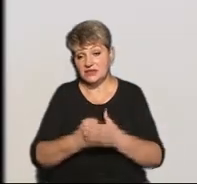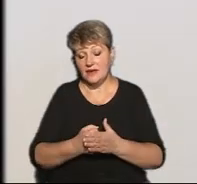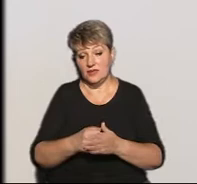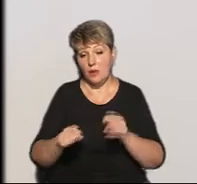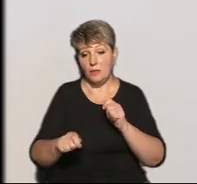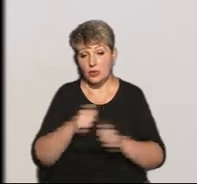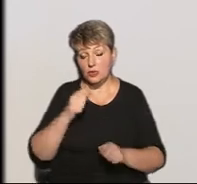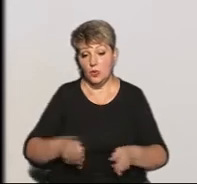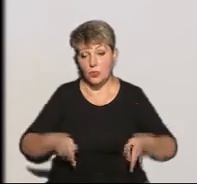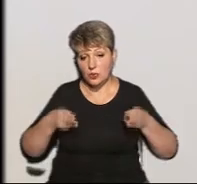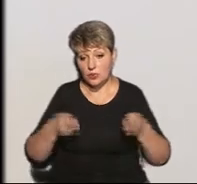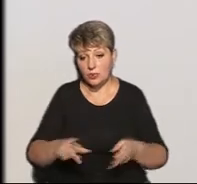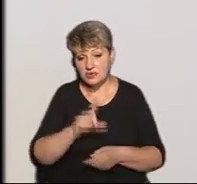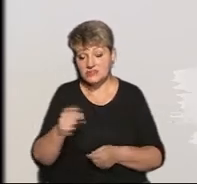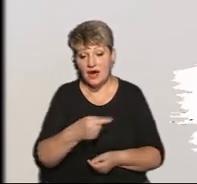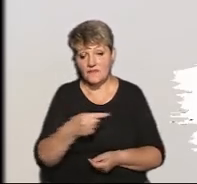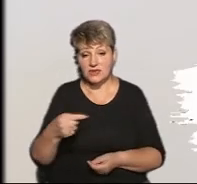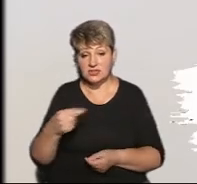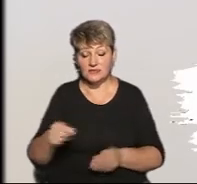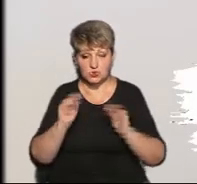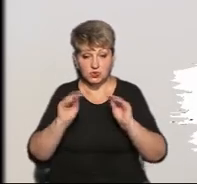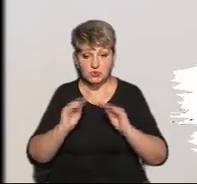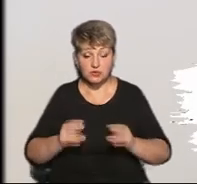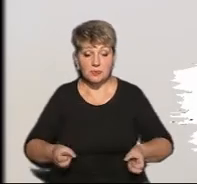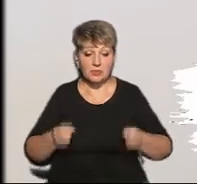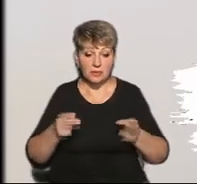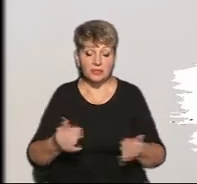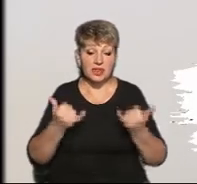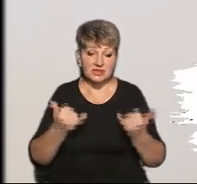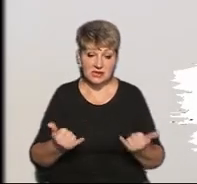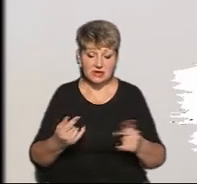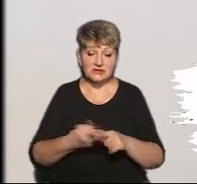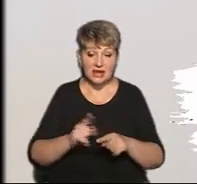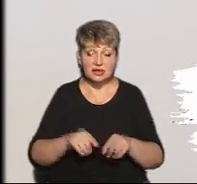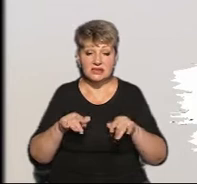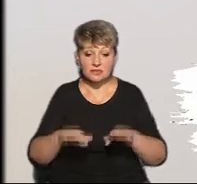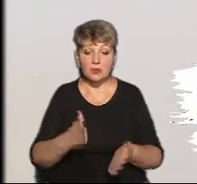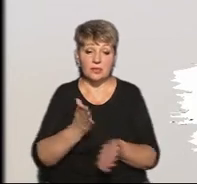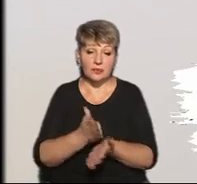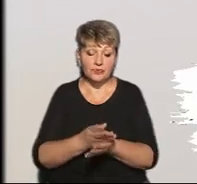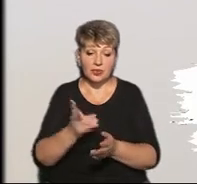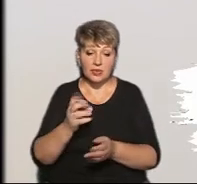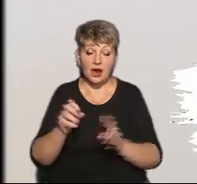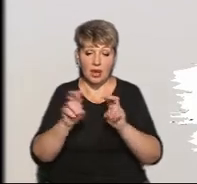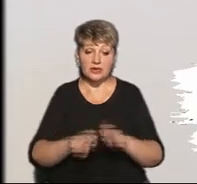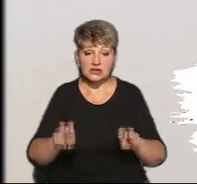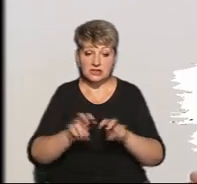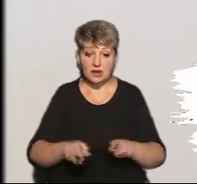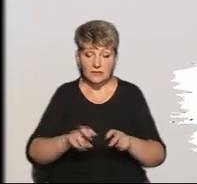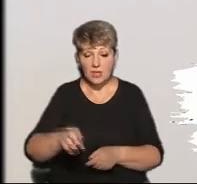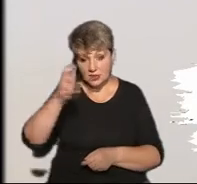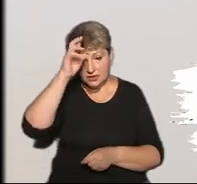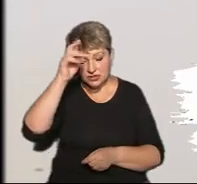за відсутністю складу злочину. І зараз ці справи перебувають на розслідуванні в Державному